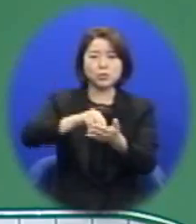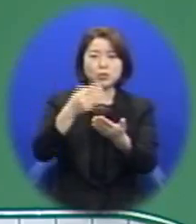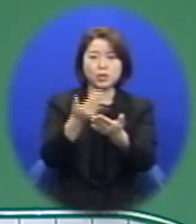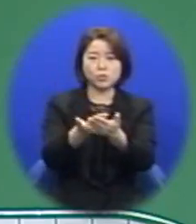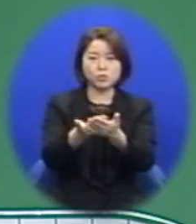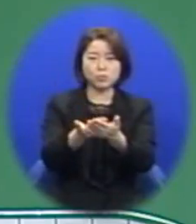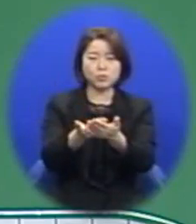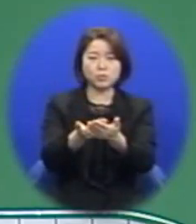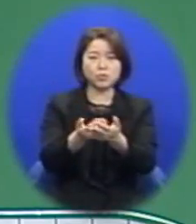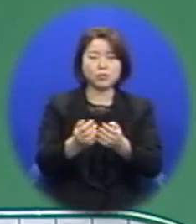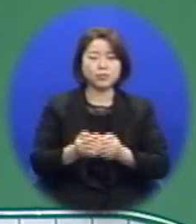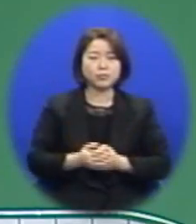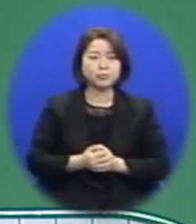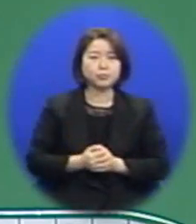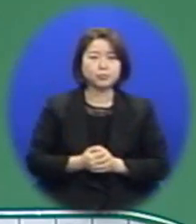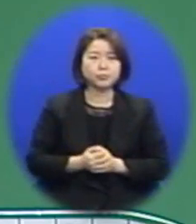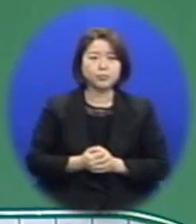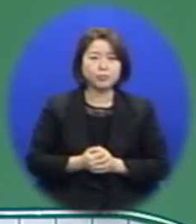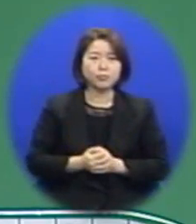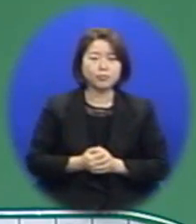해주시옵소서.